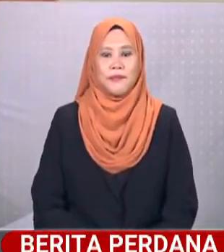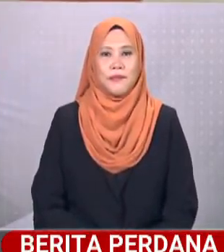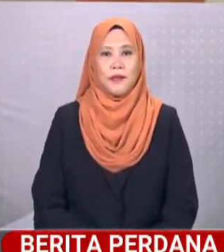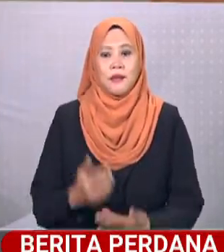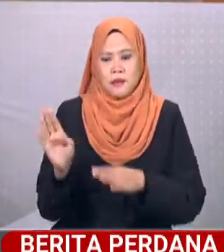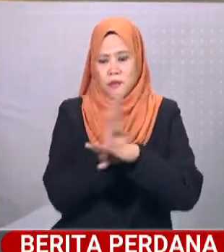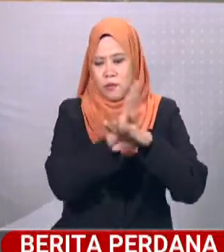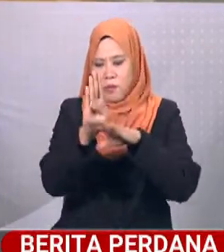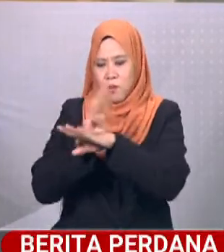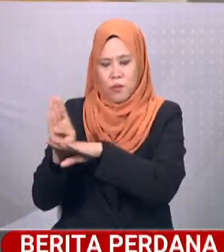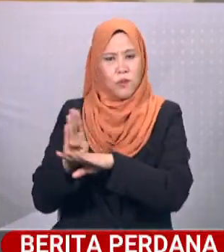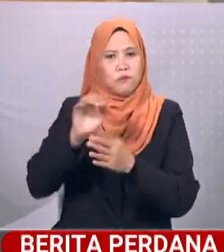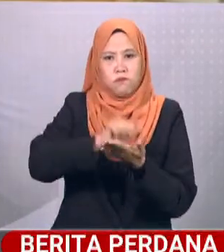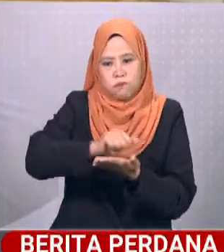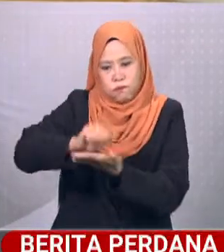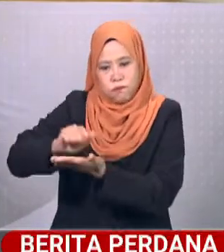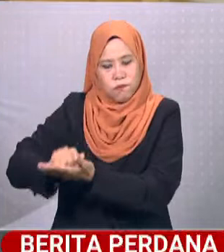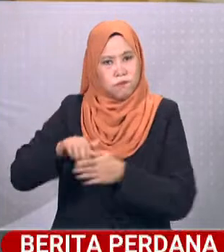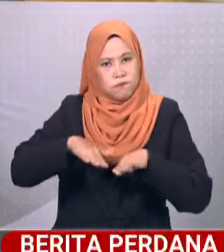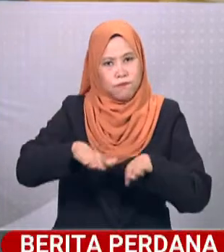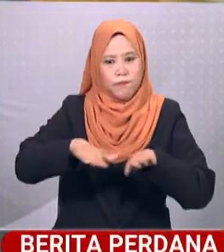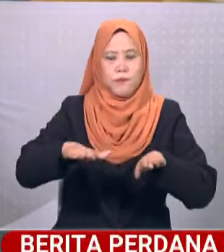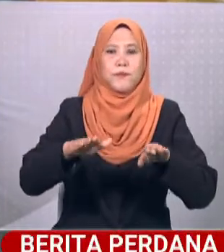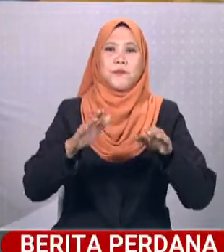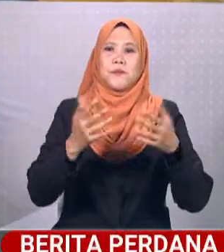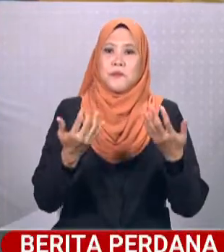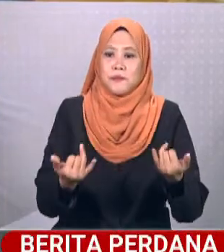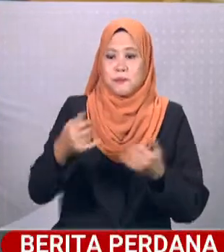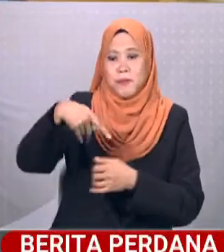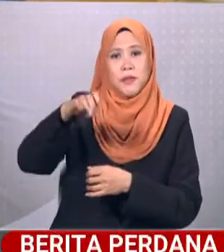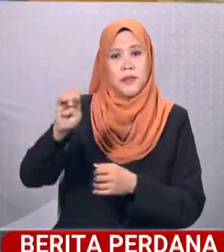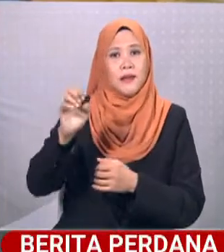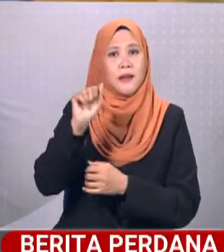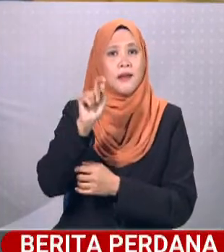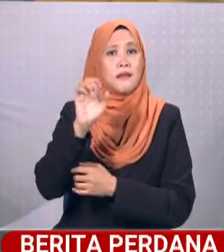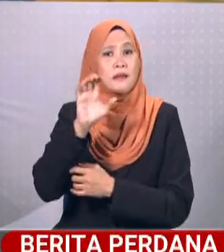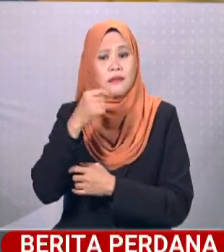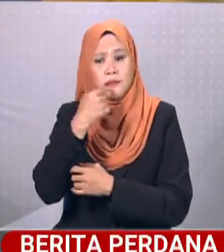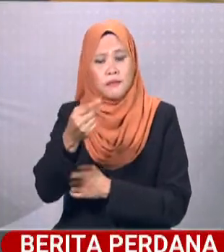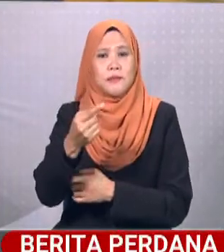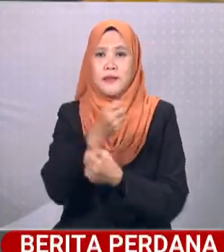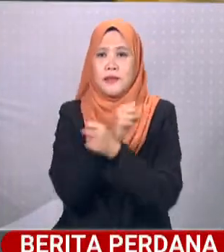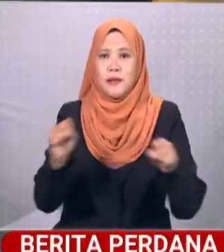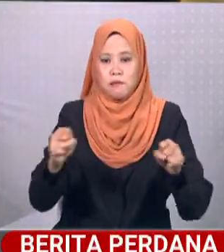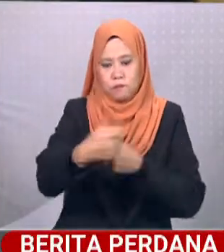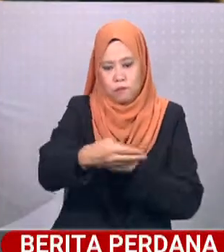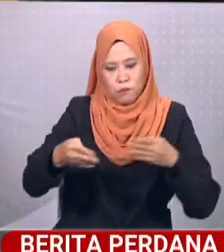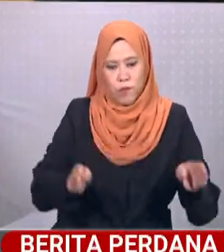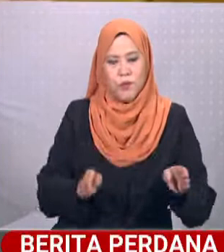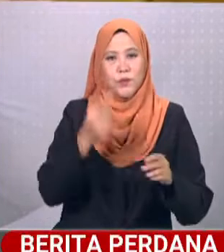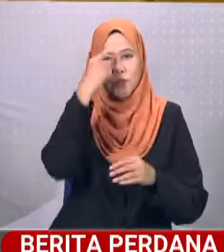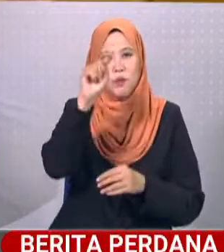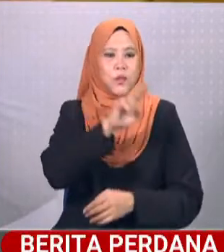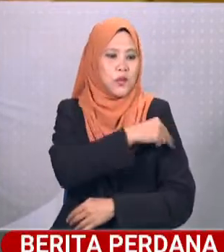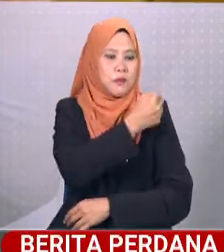Dalam kesibukan menyiapkan tempahan pelindung muka untuk petugas barisan hadapan, EdTech juga berjaya menyiapkan incubation box untuk hospital